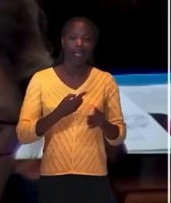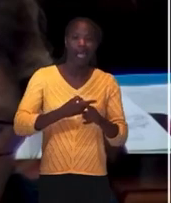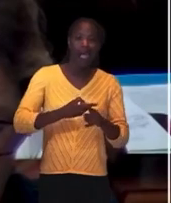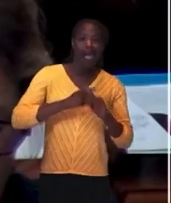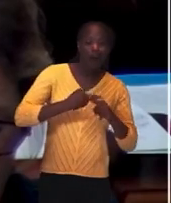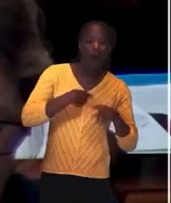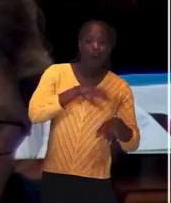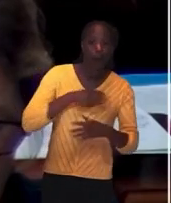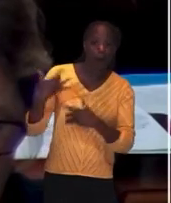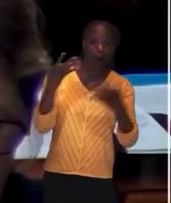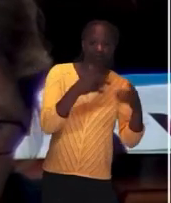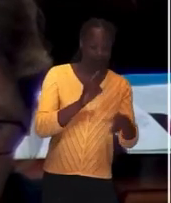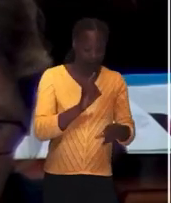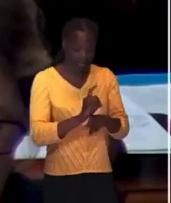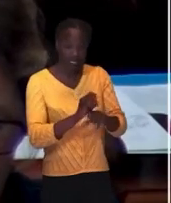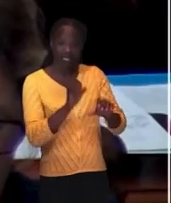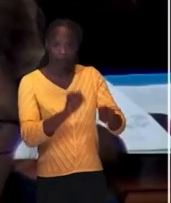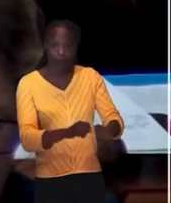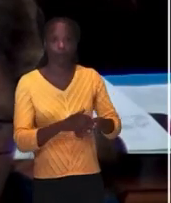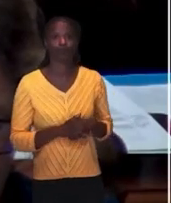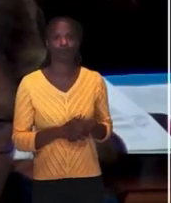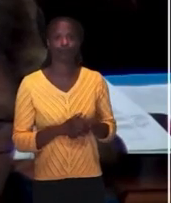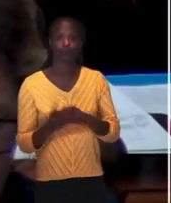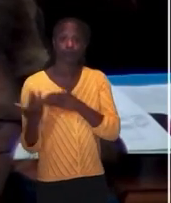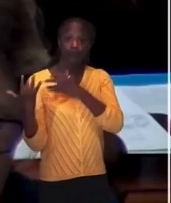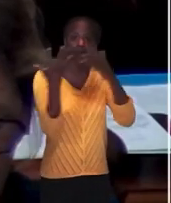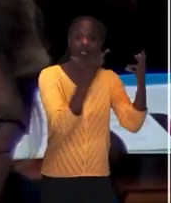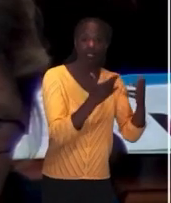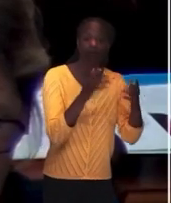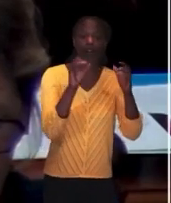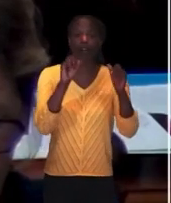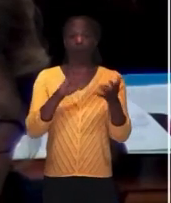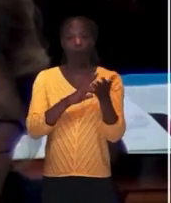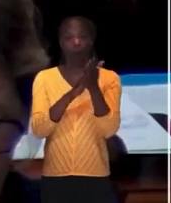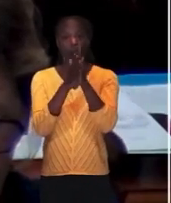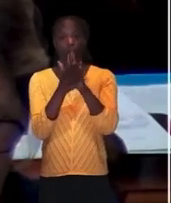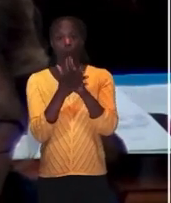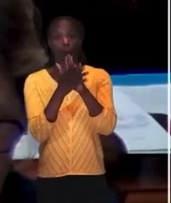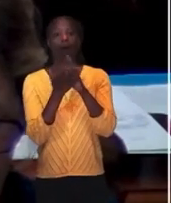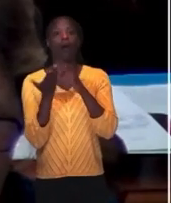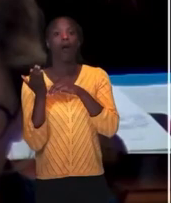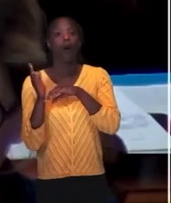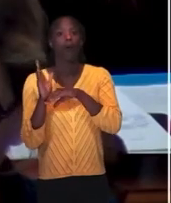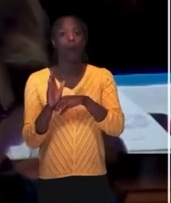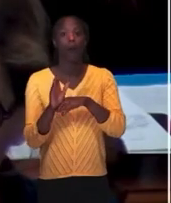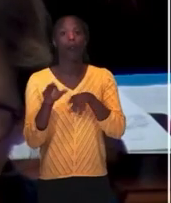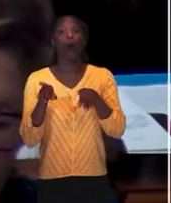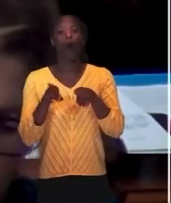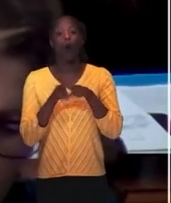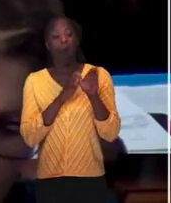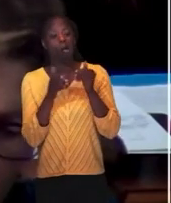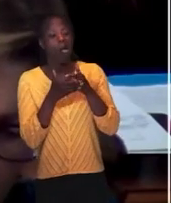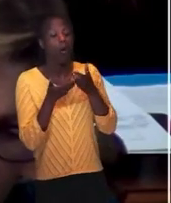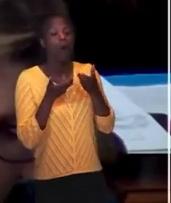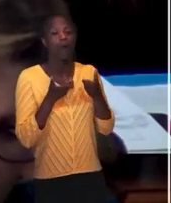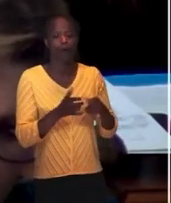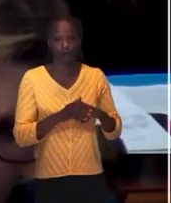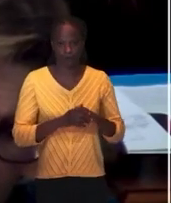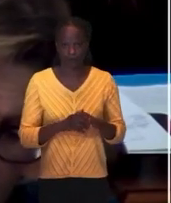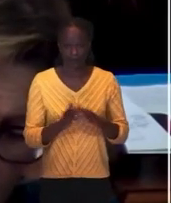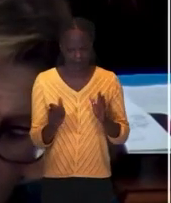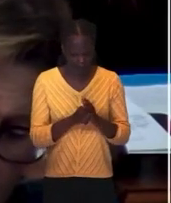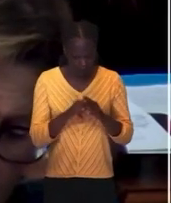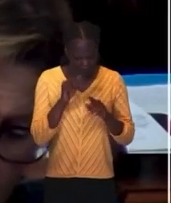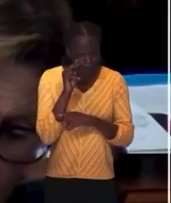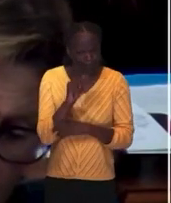hein, ils ont cela de commun avec le langage des fleurs, on leur fait dire à peu près ce que l'on veut. Mais quand on sort un petit peu, quand on prend du recul, on essaie de